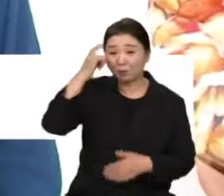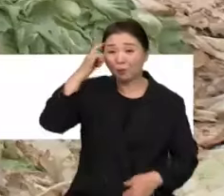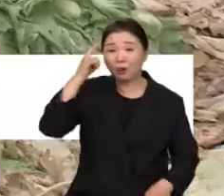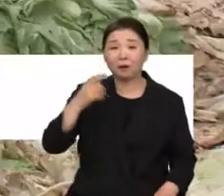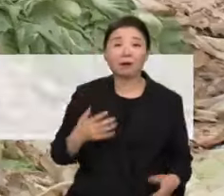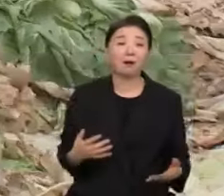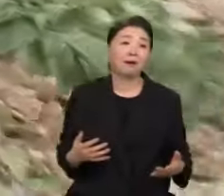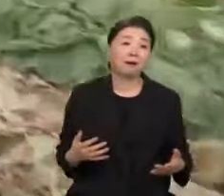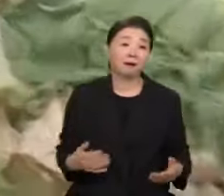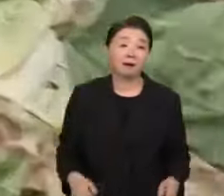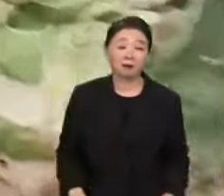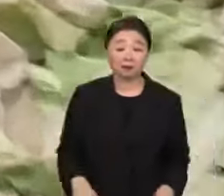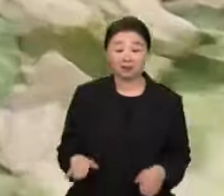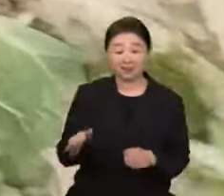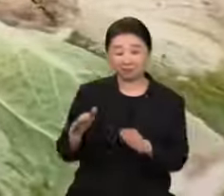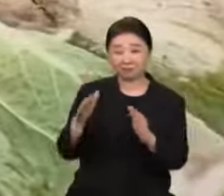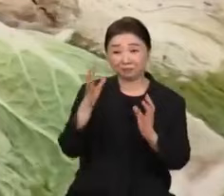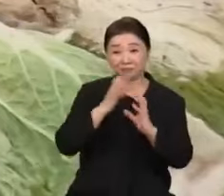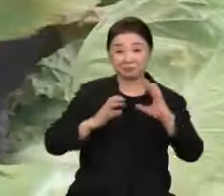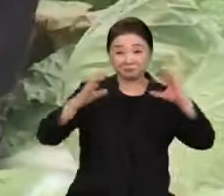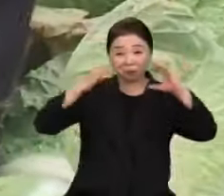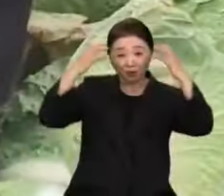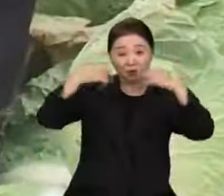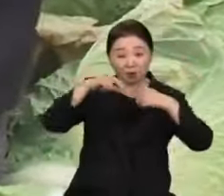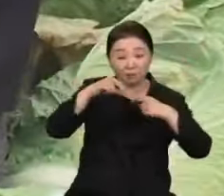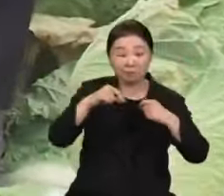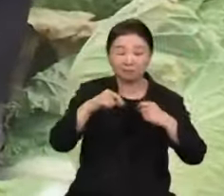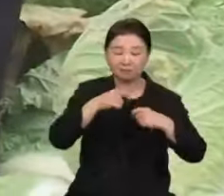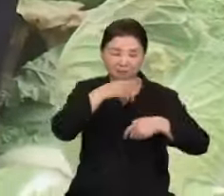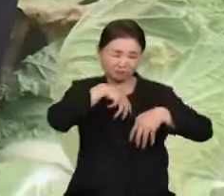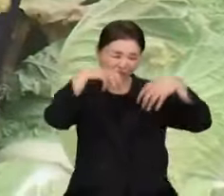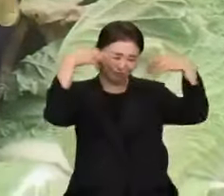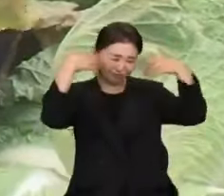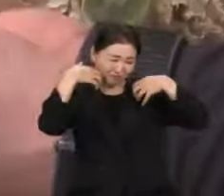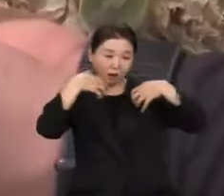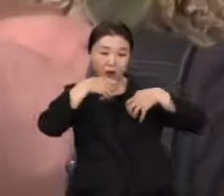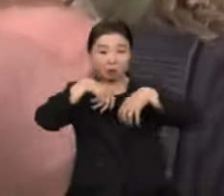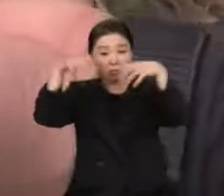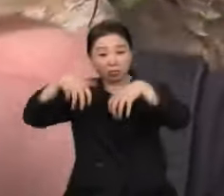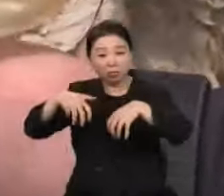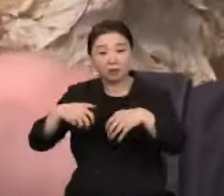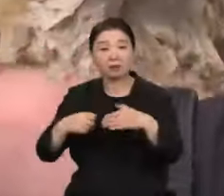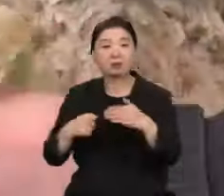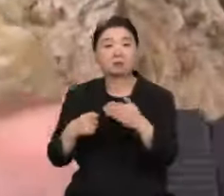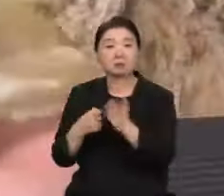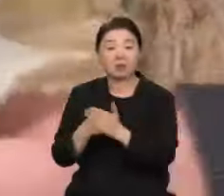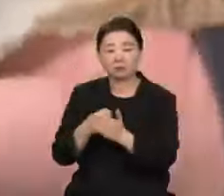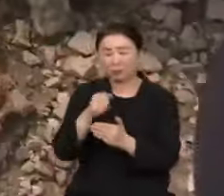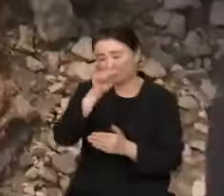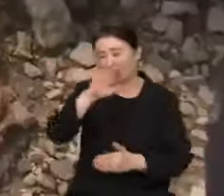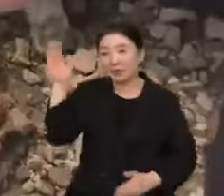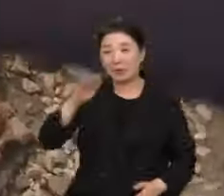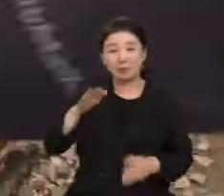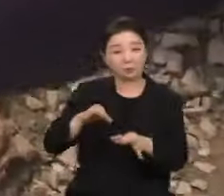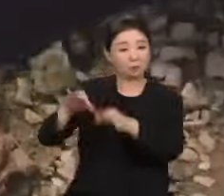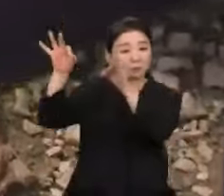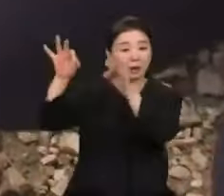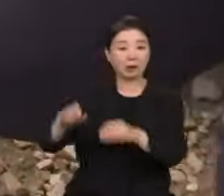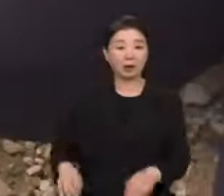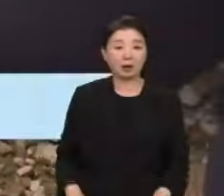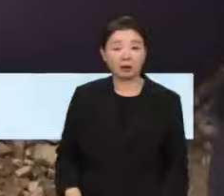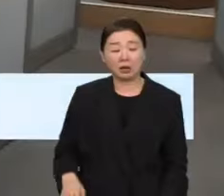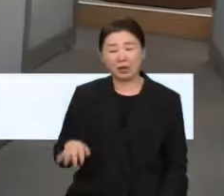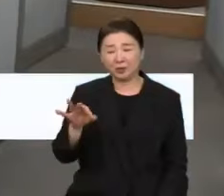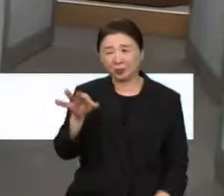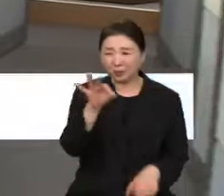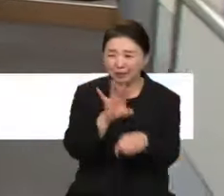이유를. 현재 출하되는 여름 배추는 폭염과 가뭄으로 작황이 부진해 가격이 급등한 겁니다. 가계 부담이